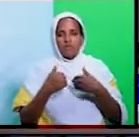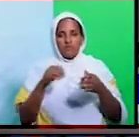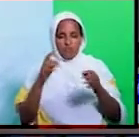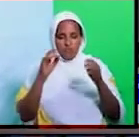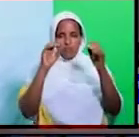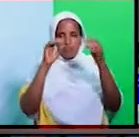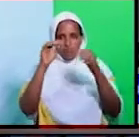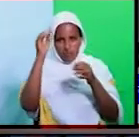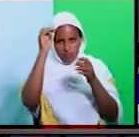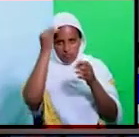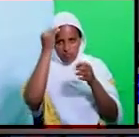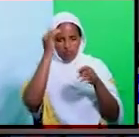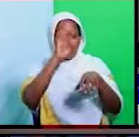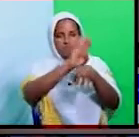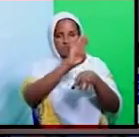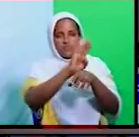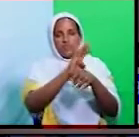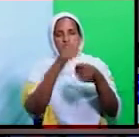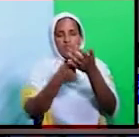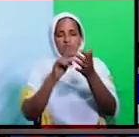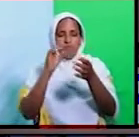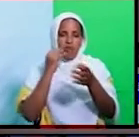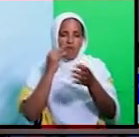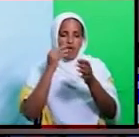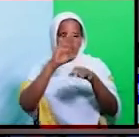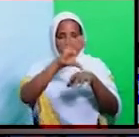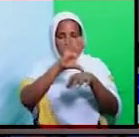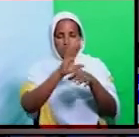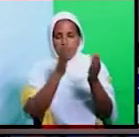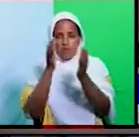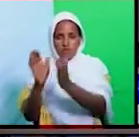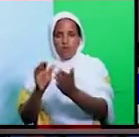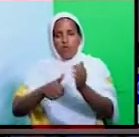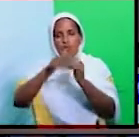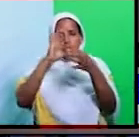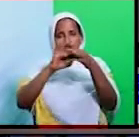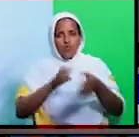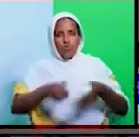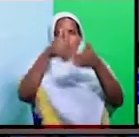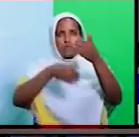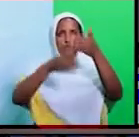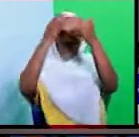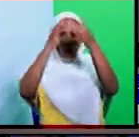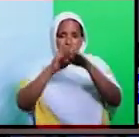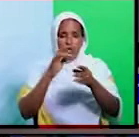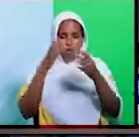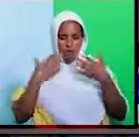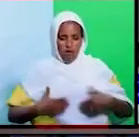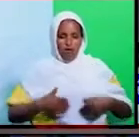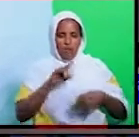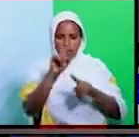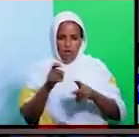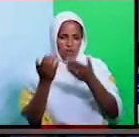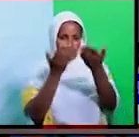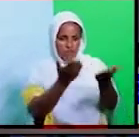ክፍለ ምንባቦችና ጥቅሶች ነው አለ። እኔን በጣም የሚያስጨንቁኝ ግን በጣም ግልጽ የሆኑት ናቸው አለ። እኔ በጣም ጥሩ ነገር ነው ሆነ። ለምሳሌ